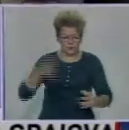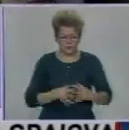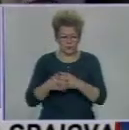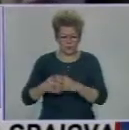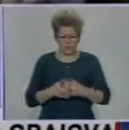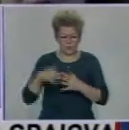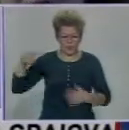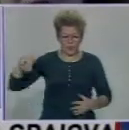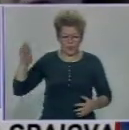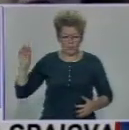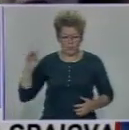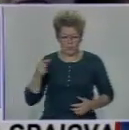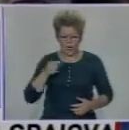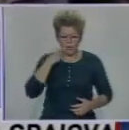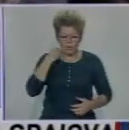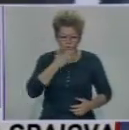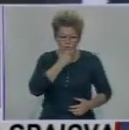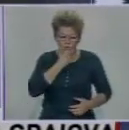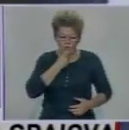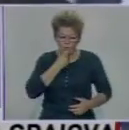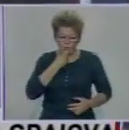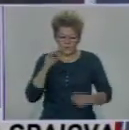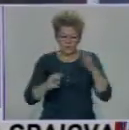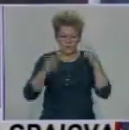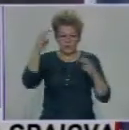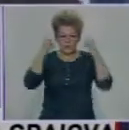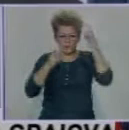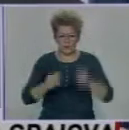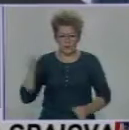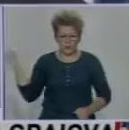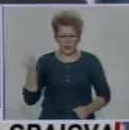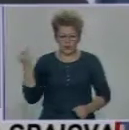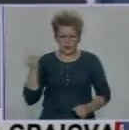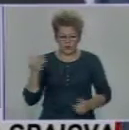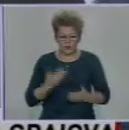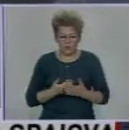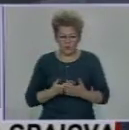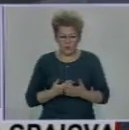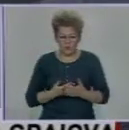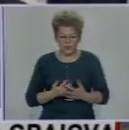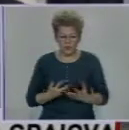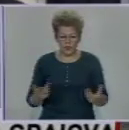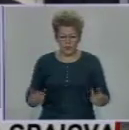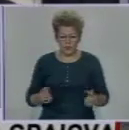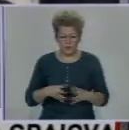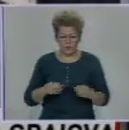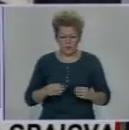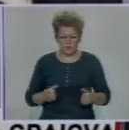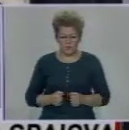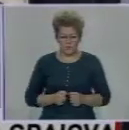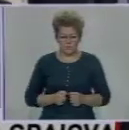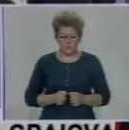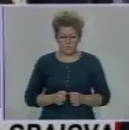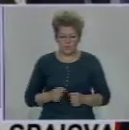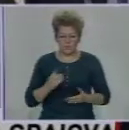Marii Britanii, au vorbit laudativ despre fabrică și au reiterat importanța infrastructurii pentru mediul economic. Nu